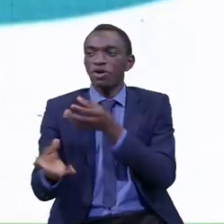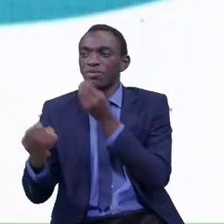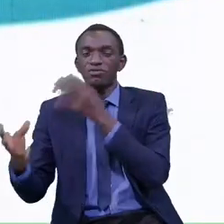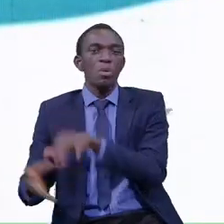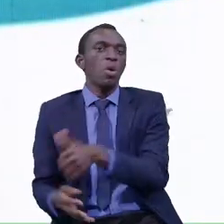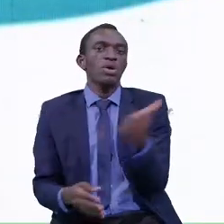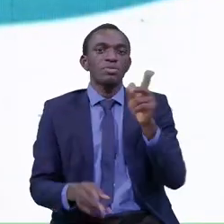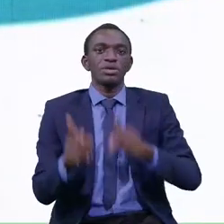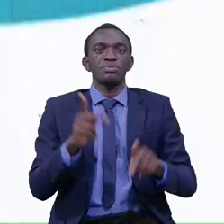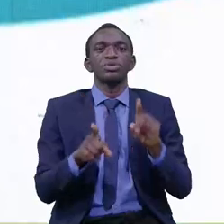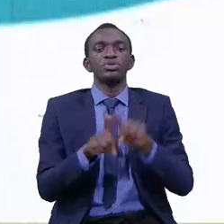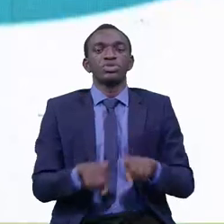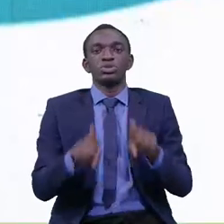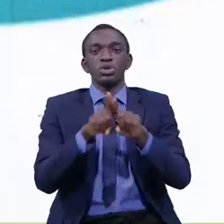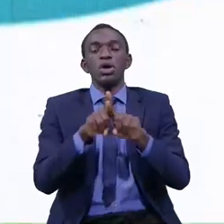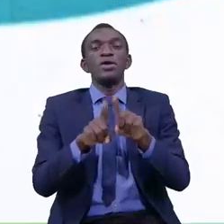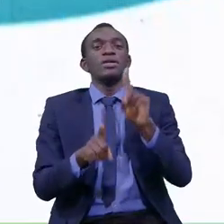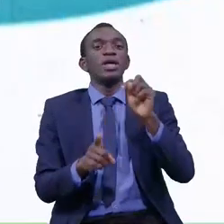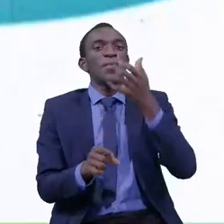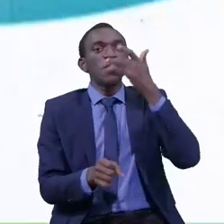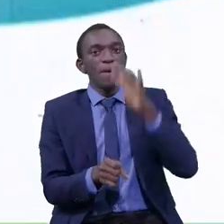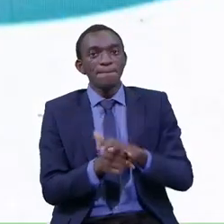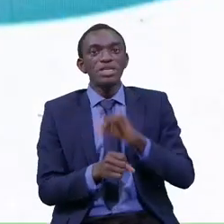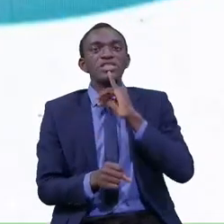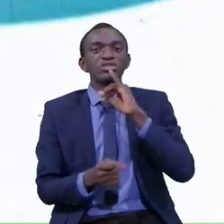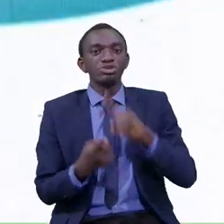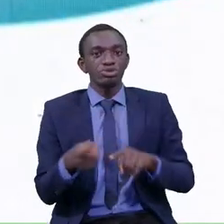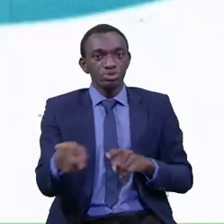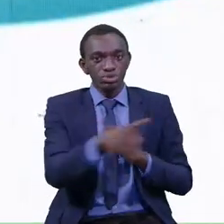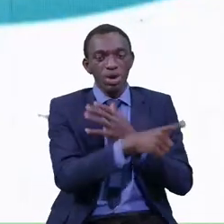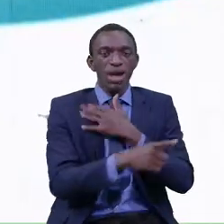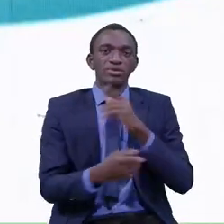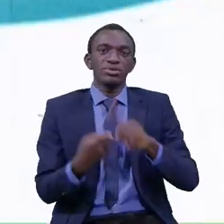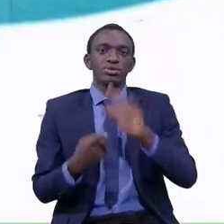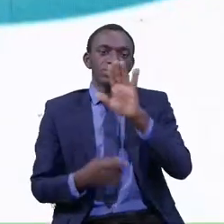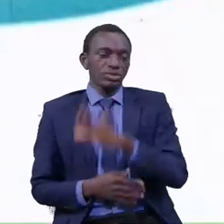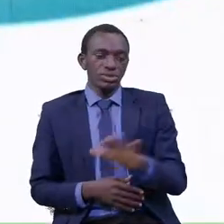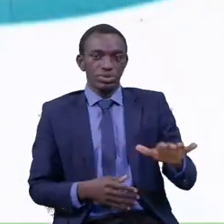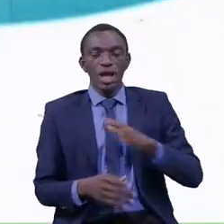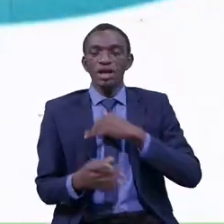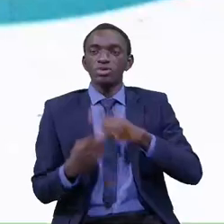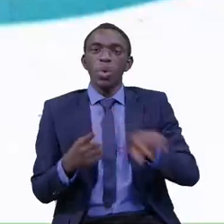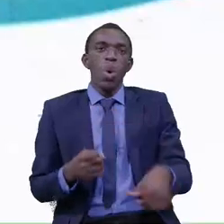vous et pour vos enfants en aussi grand nombre que ceux qui sont au loin.